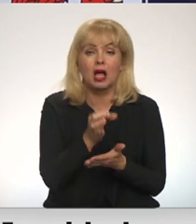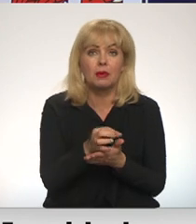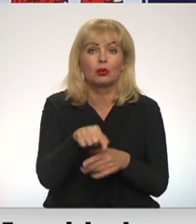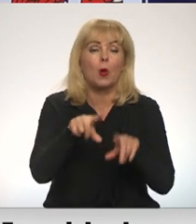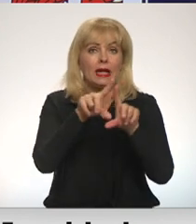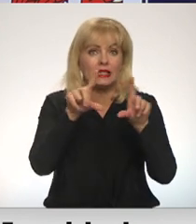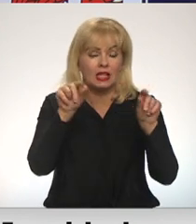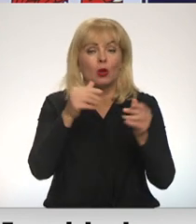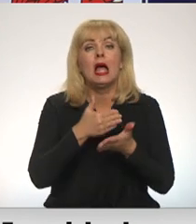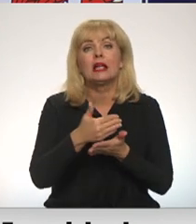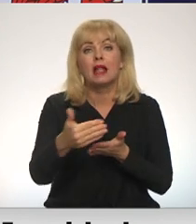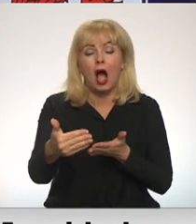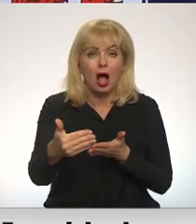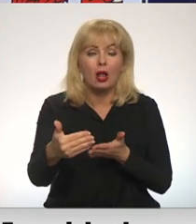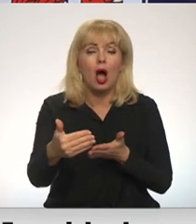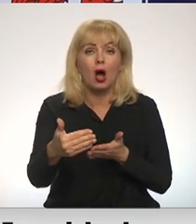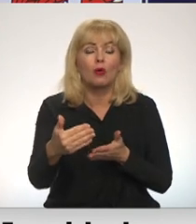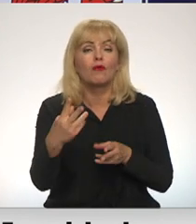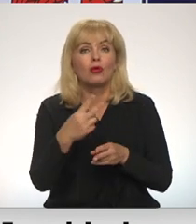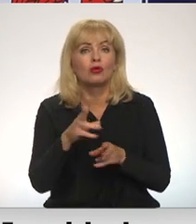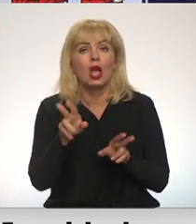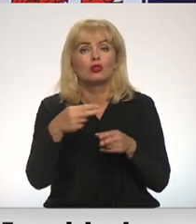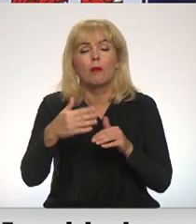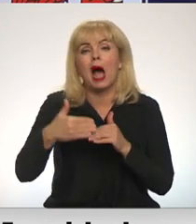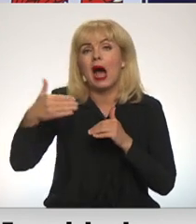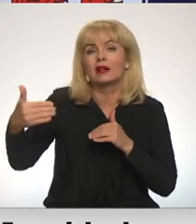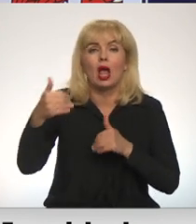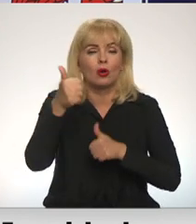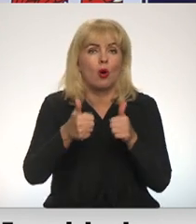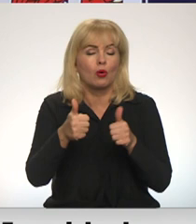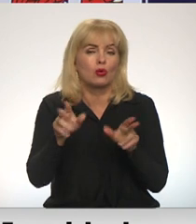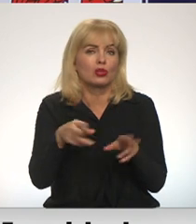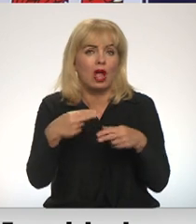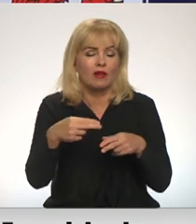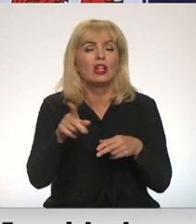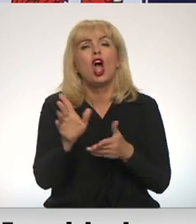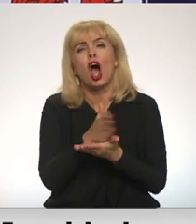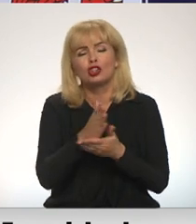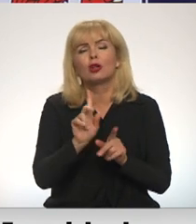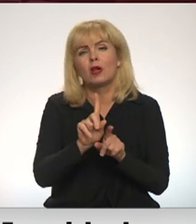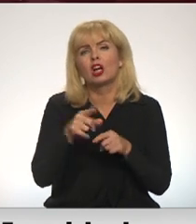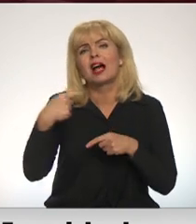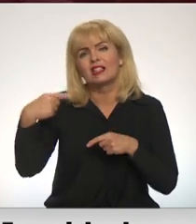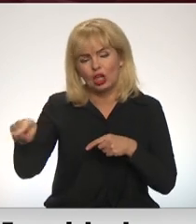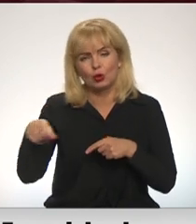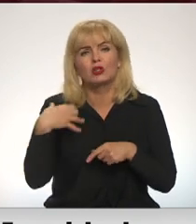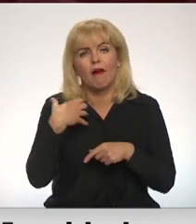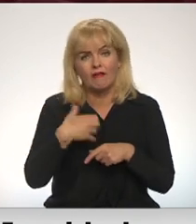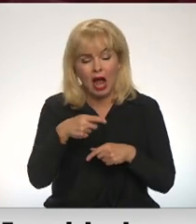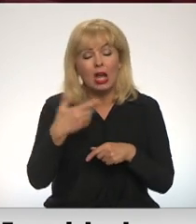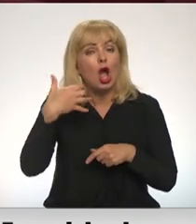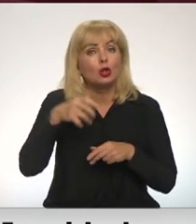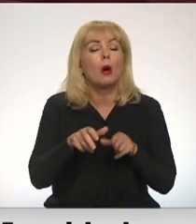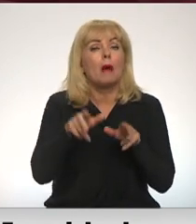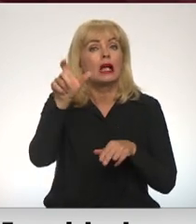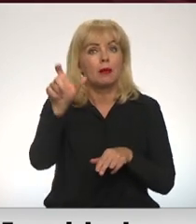iestāžu tālāku funkcionēšanu, nešķiet, ka tur vajag ārējo konkursu veidot, atšķirībā no daudzām citām, kur mēs veidojam ārējo. Domes priekšsētājs